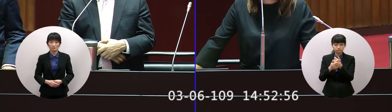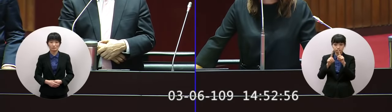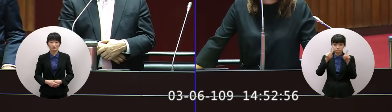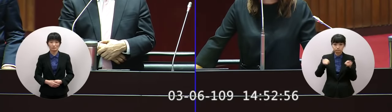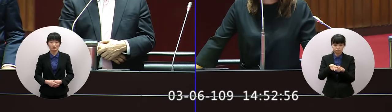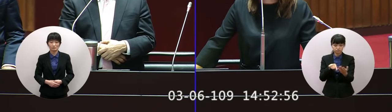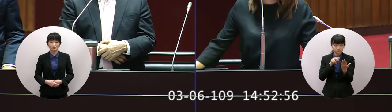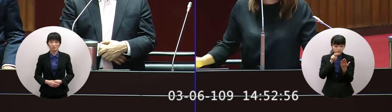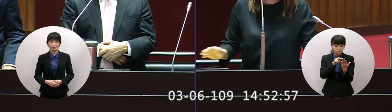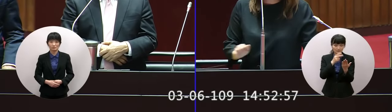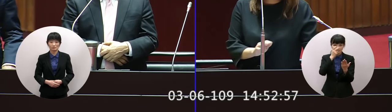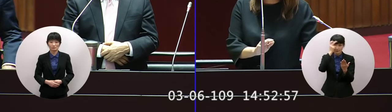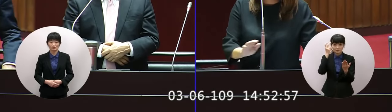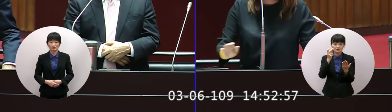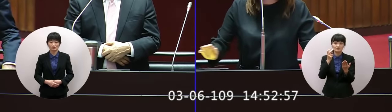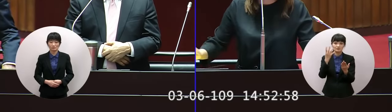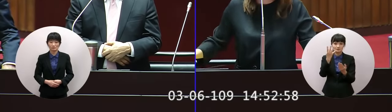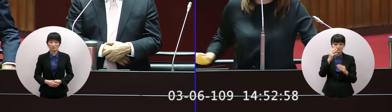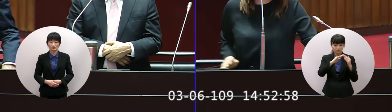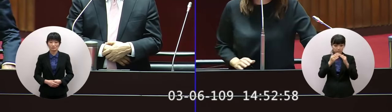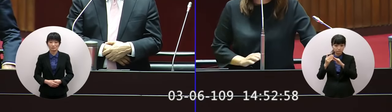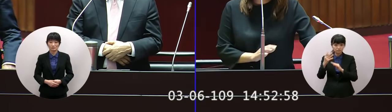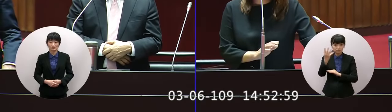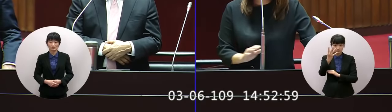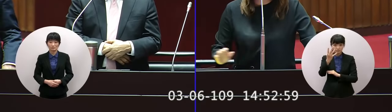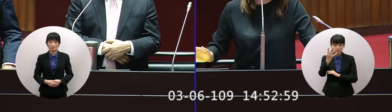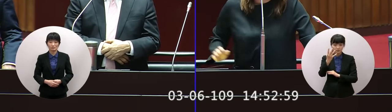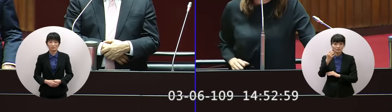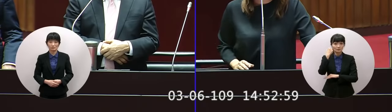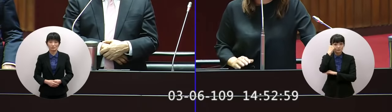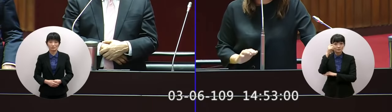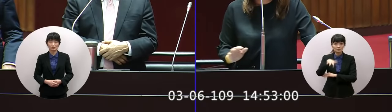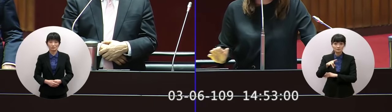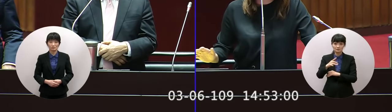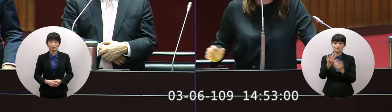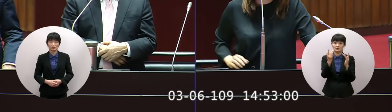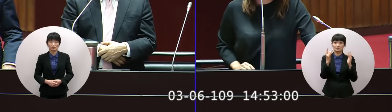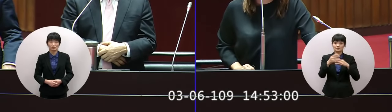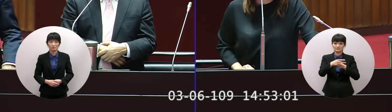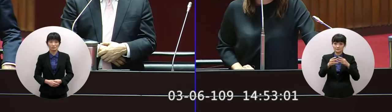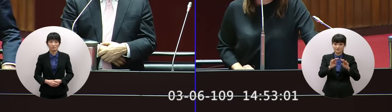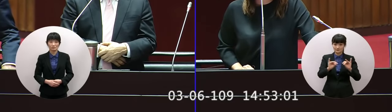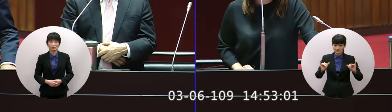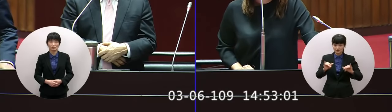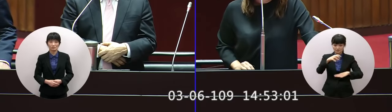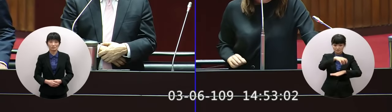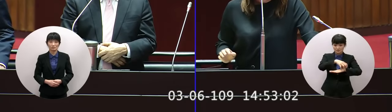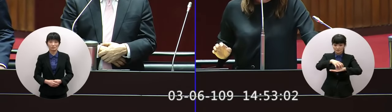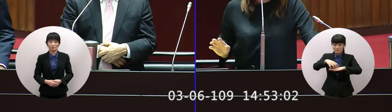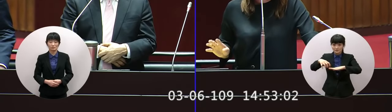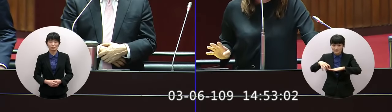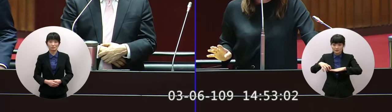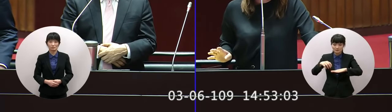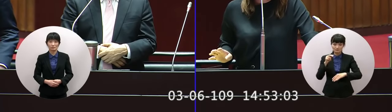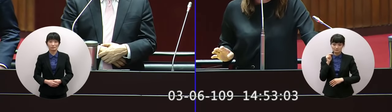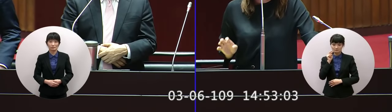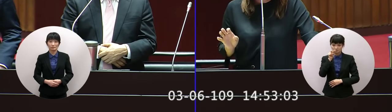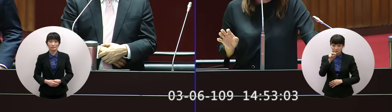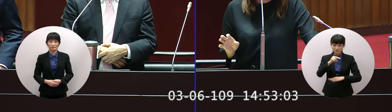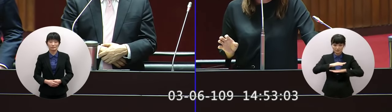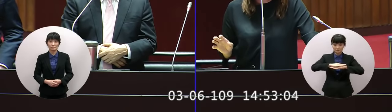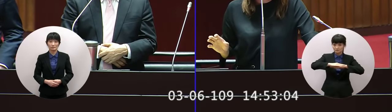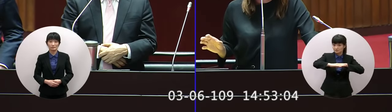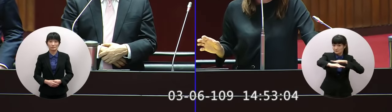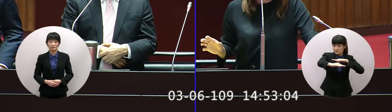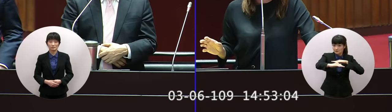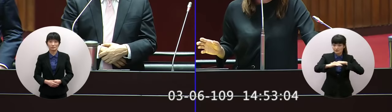就是在林班地上，可是他全部都是平坦的，非常平坦，一点坡度都没有。他在上面盖